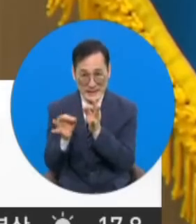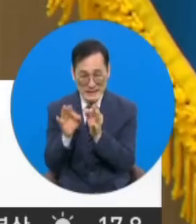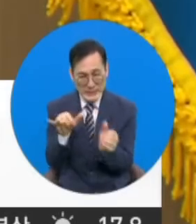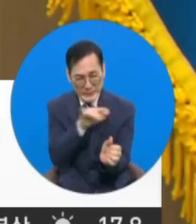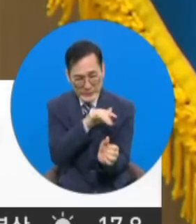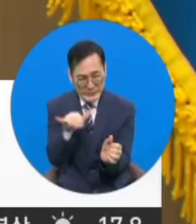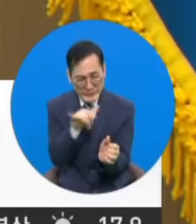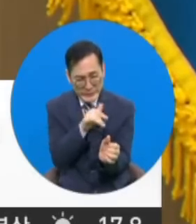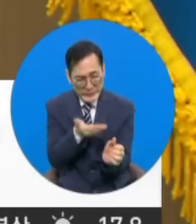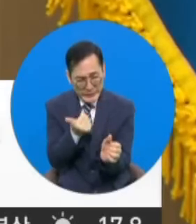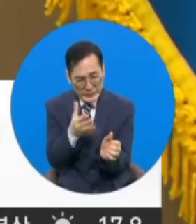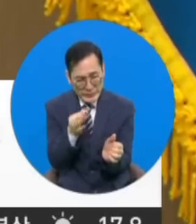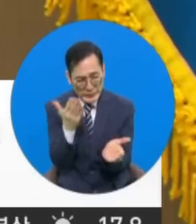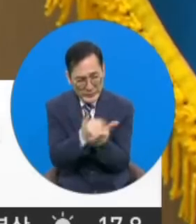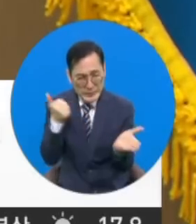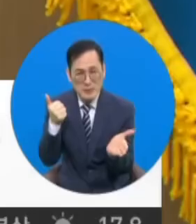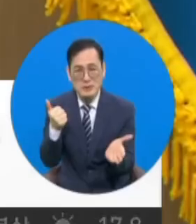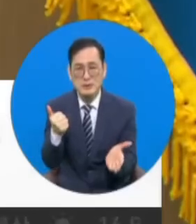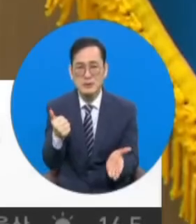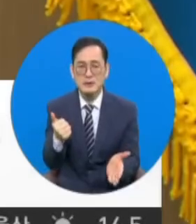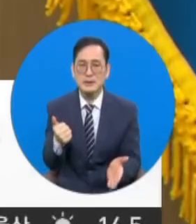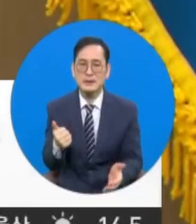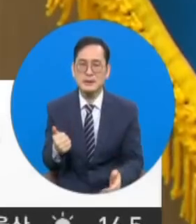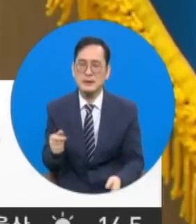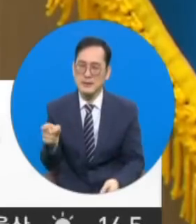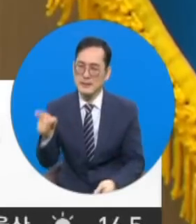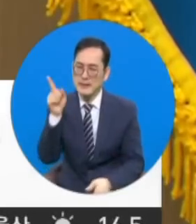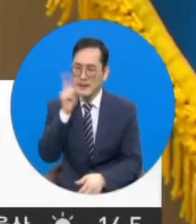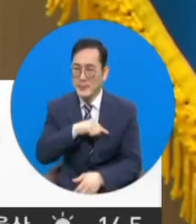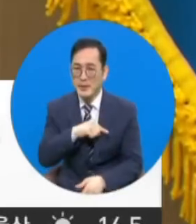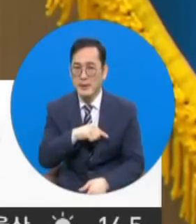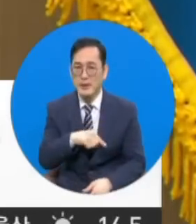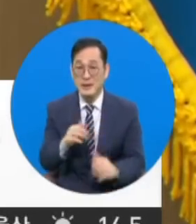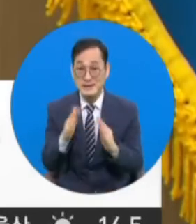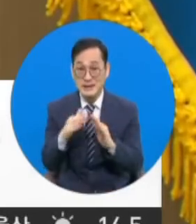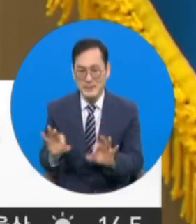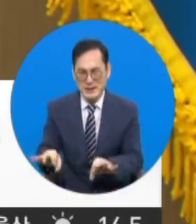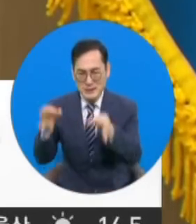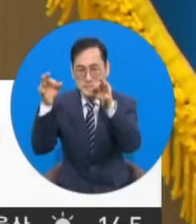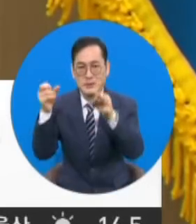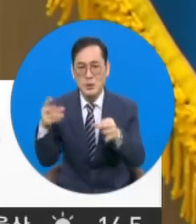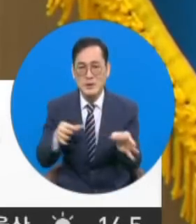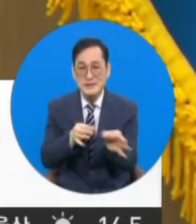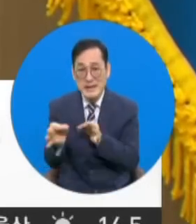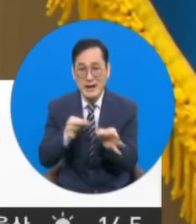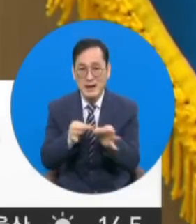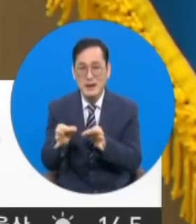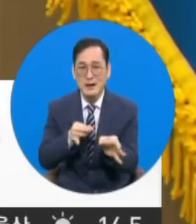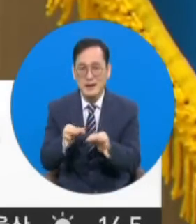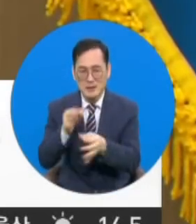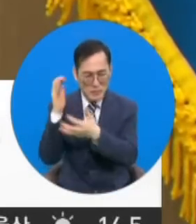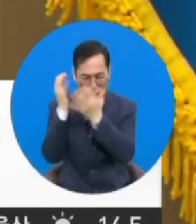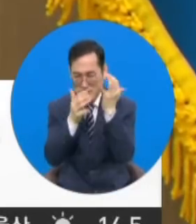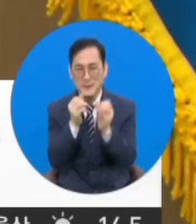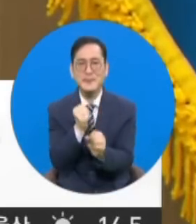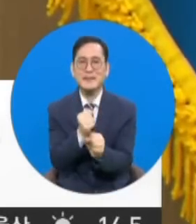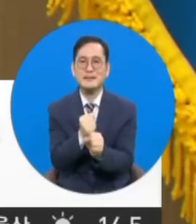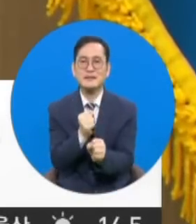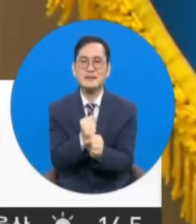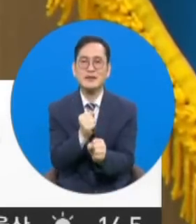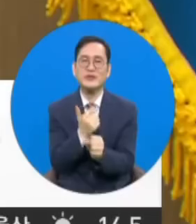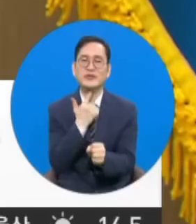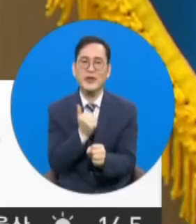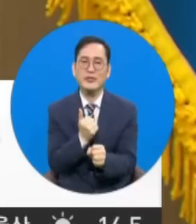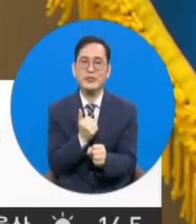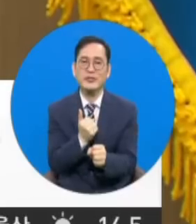대상 범죄입니다 집값 급등과 시장 교란을 초래한 과거 정부의